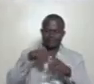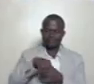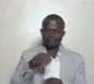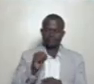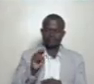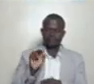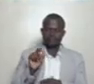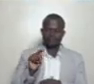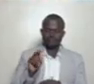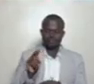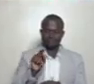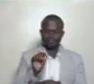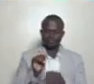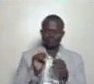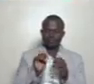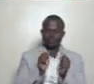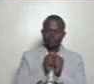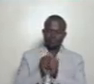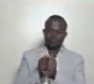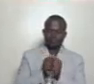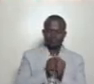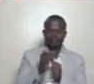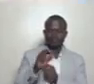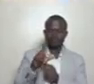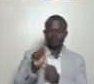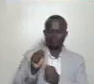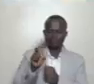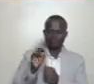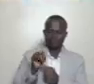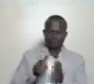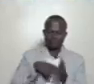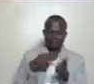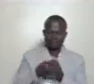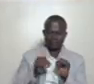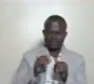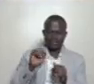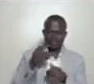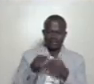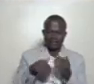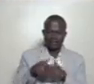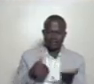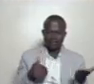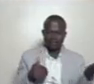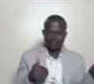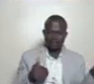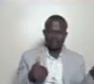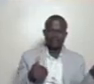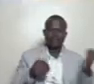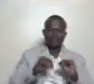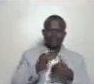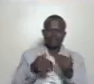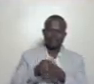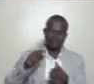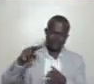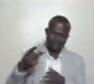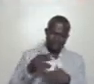mukunzi Christophe ndetse na Flavier yatsinzwe umukino wa mbere n'ikipe y'Abayapani umukino wa kabiri